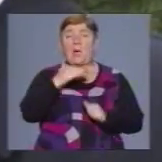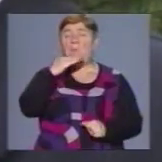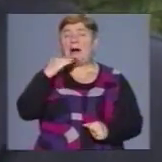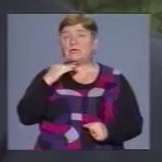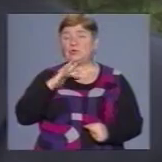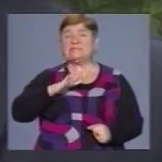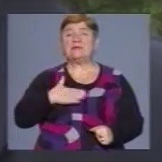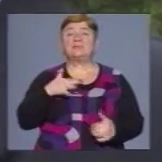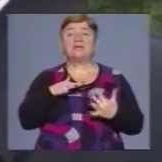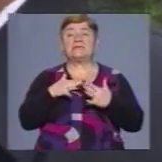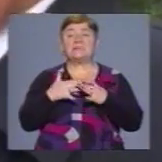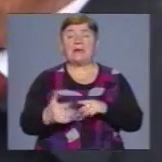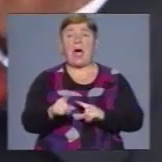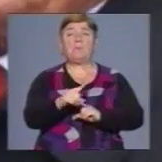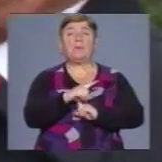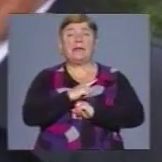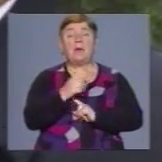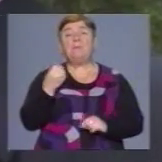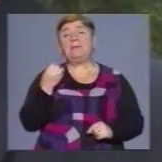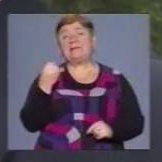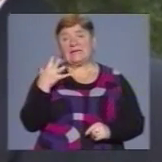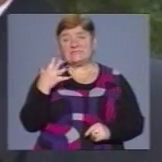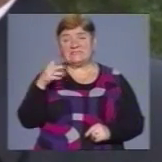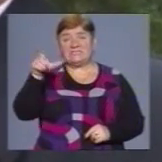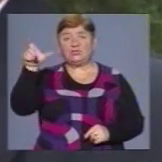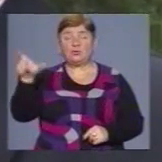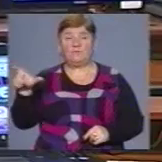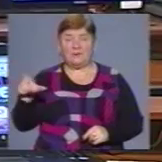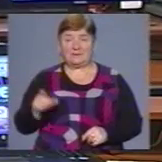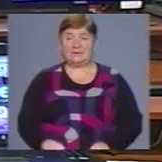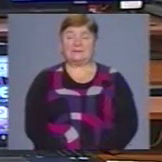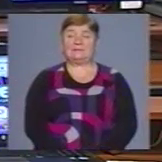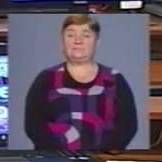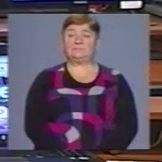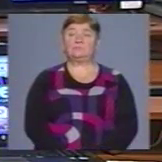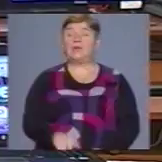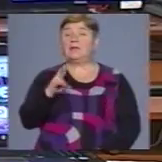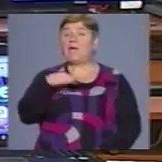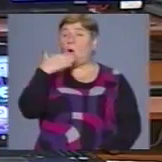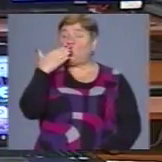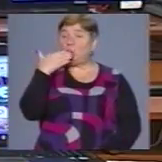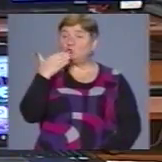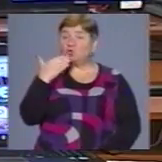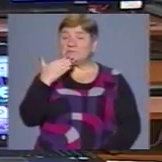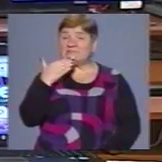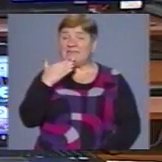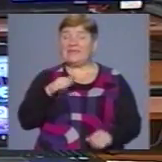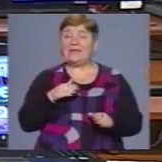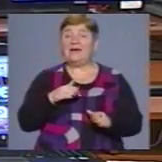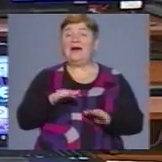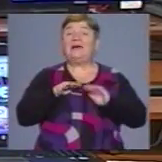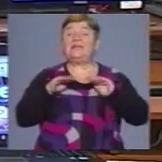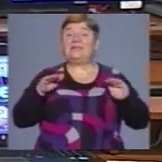добровольців, з 15 чоловік, половина з них не вернулася. На Ужгородській дитячій залізниці